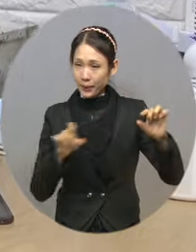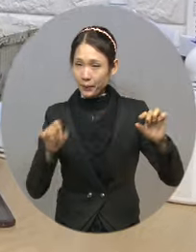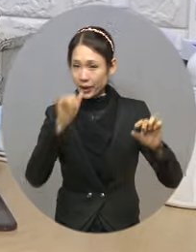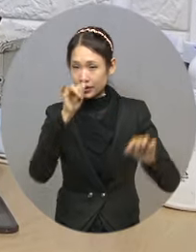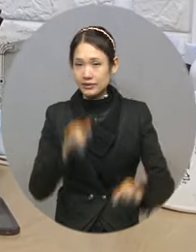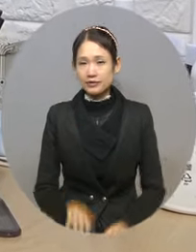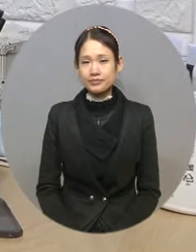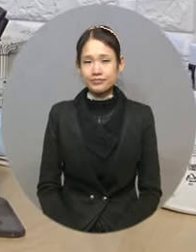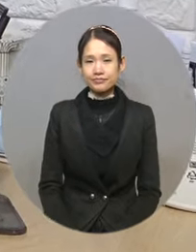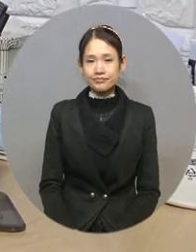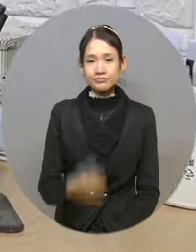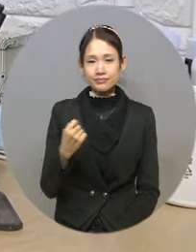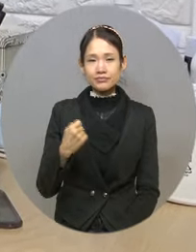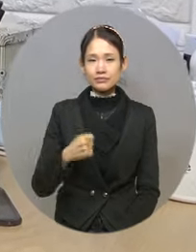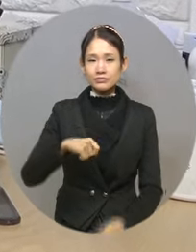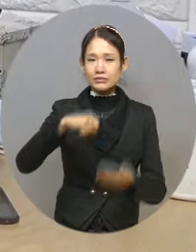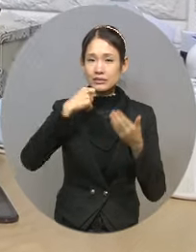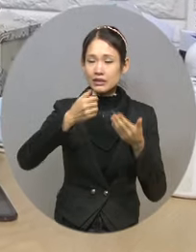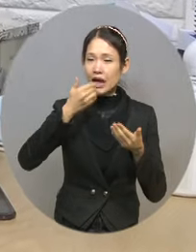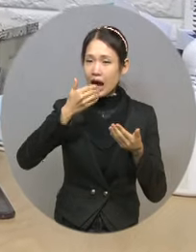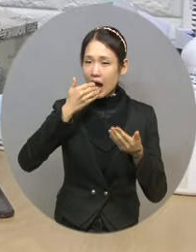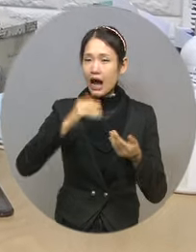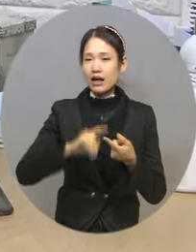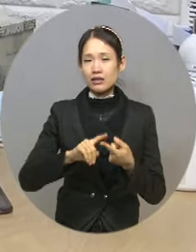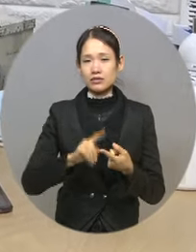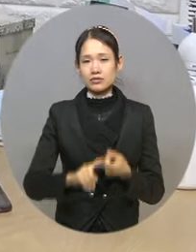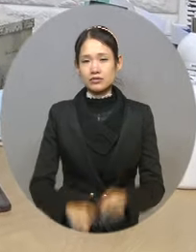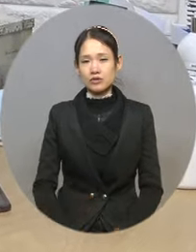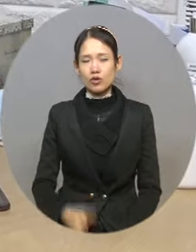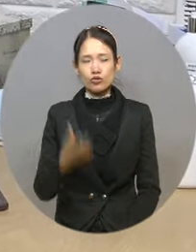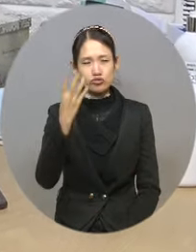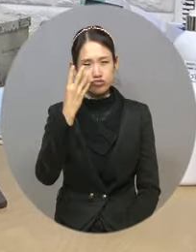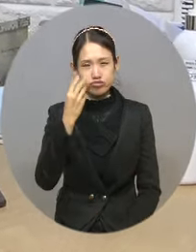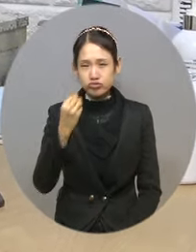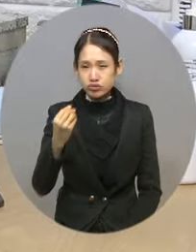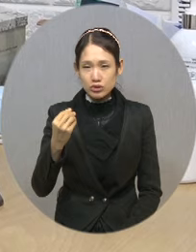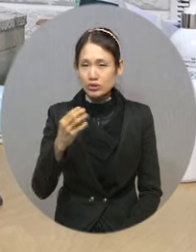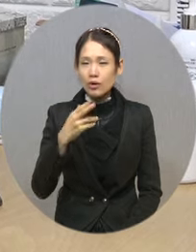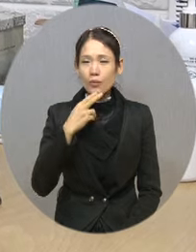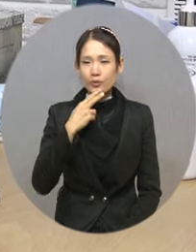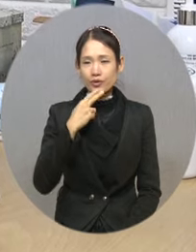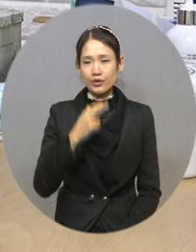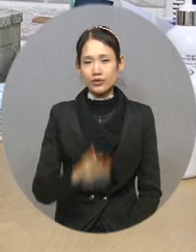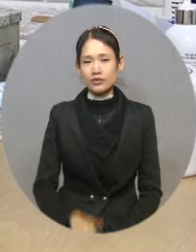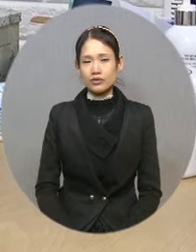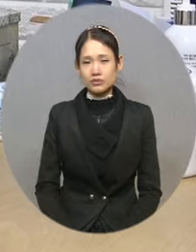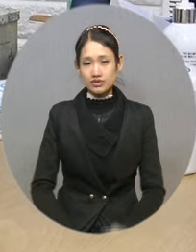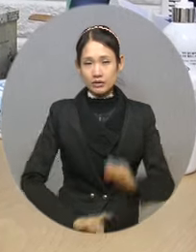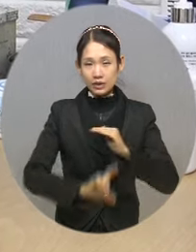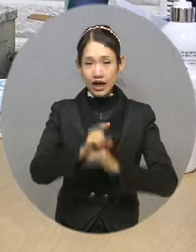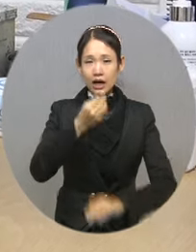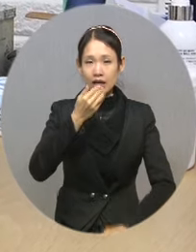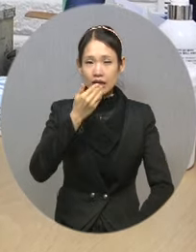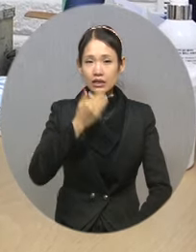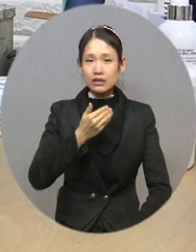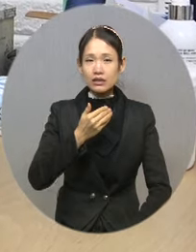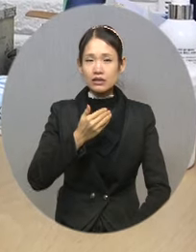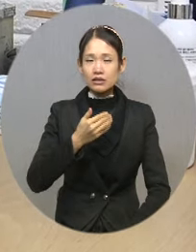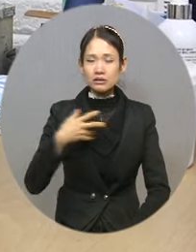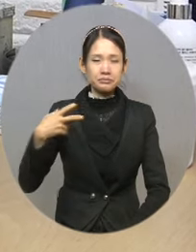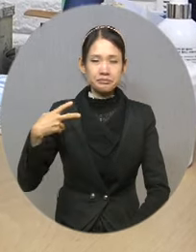시각장애인들에게는 그 식사를 한다는 것 자체가 그렇게 원활하지가, 수월하지가 않습니다. 그래서 아침 식사는 안 먹은